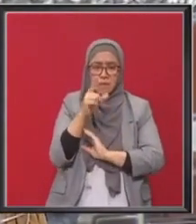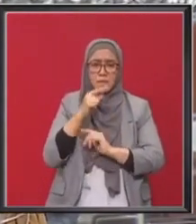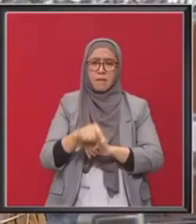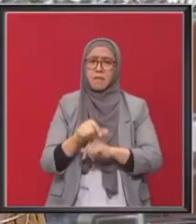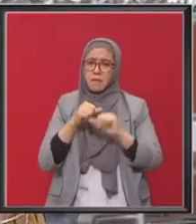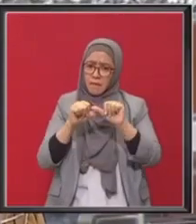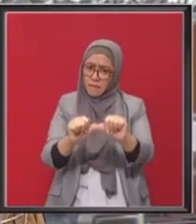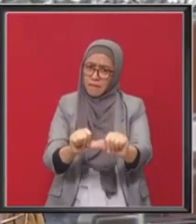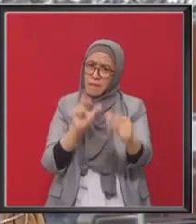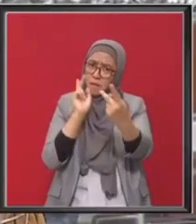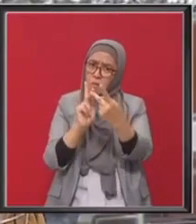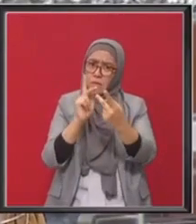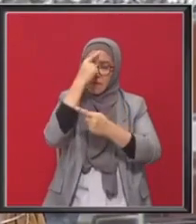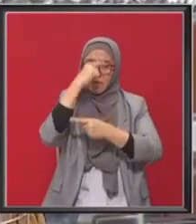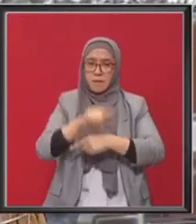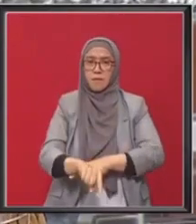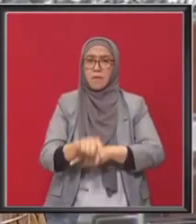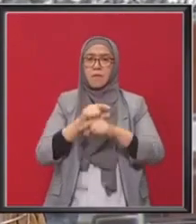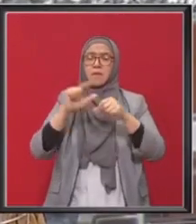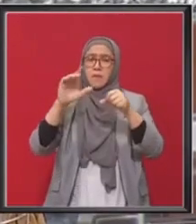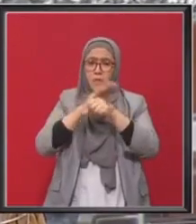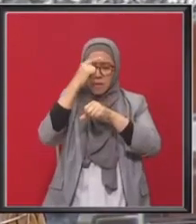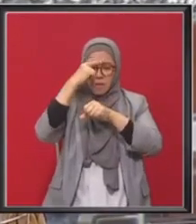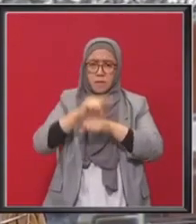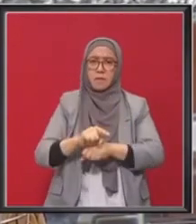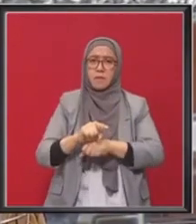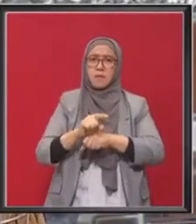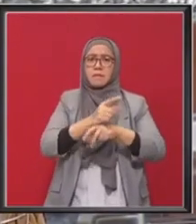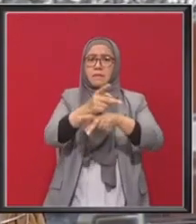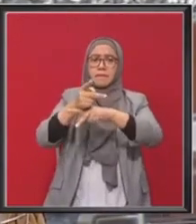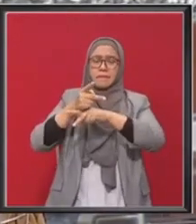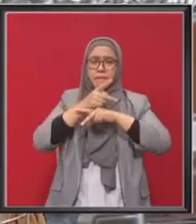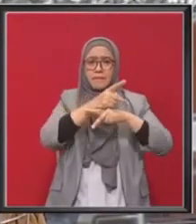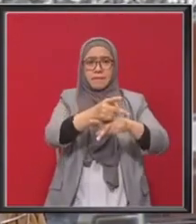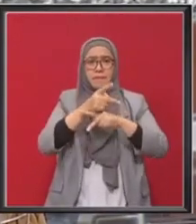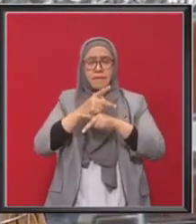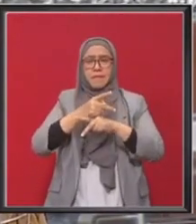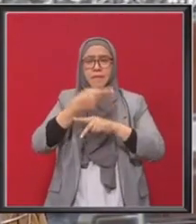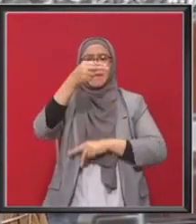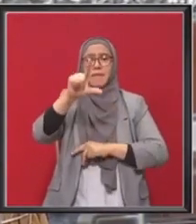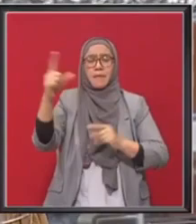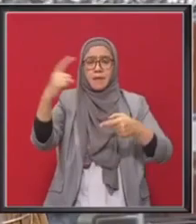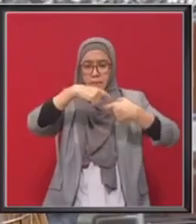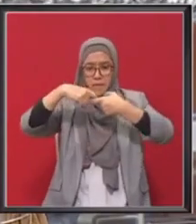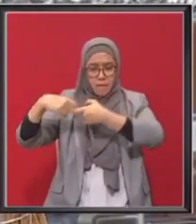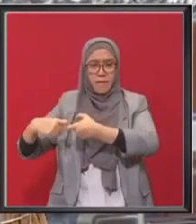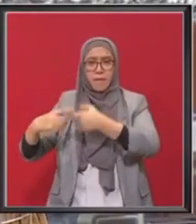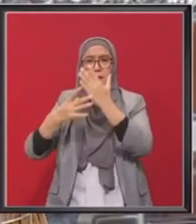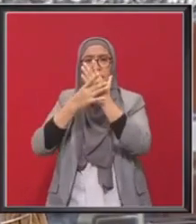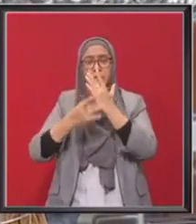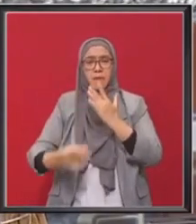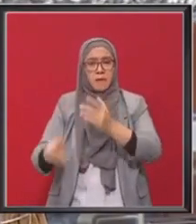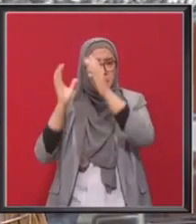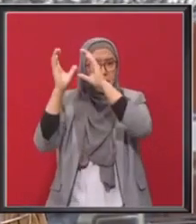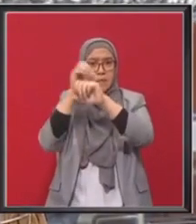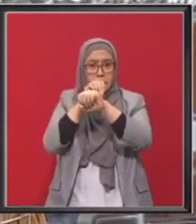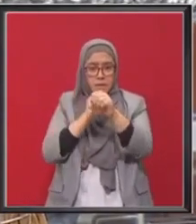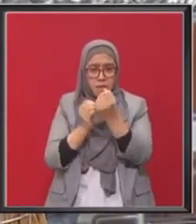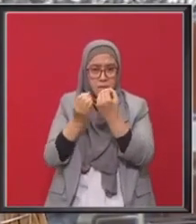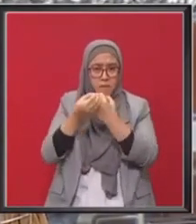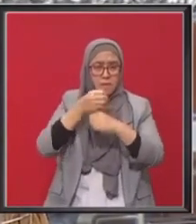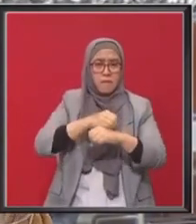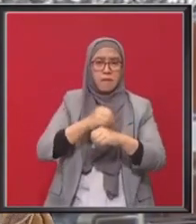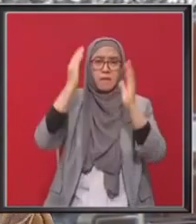mencukupi dalam mengawal senior hal-hal yang berkaitan dengan minyak sawit jenis cable tidak langsung ataupun menjadi